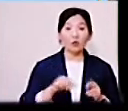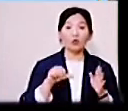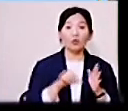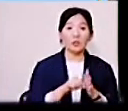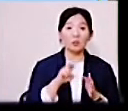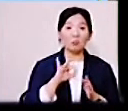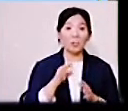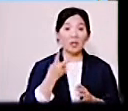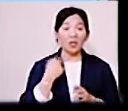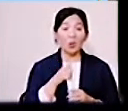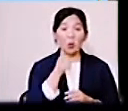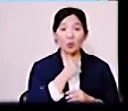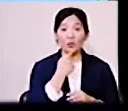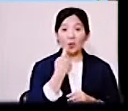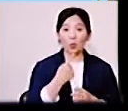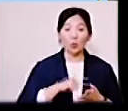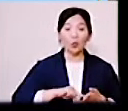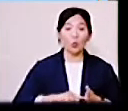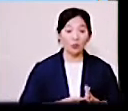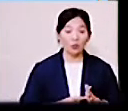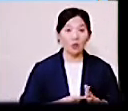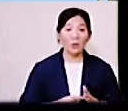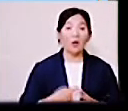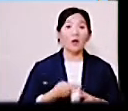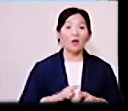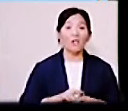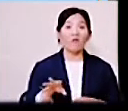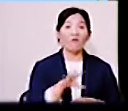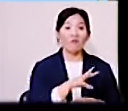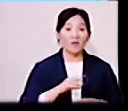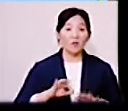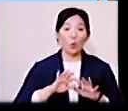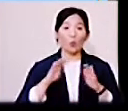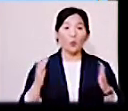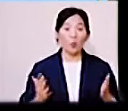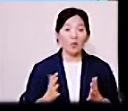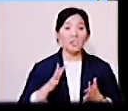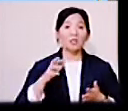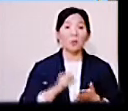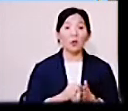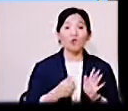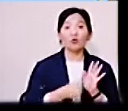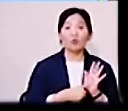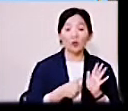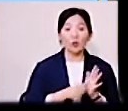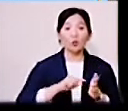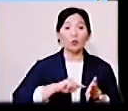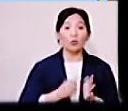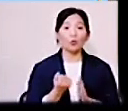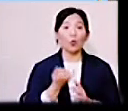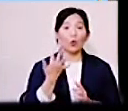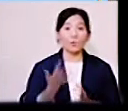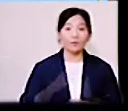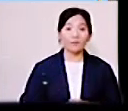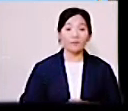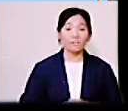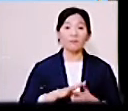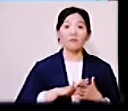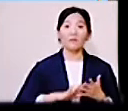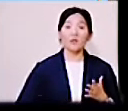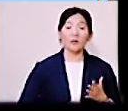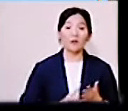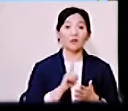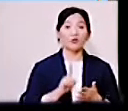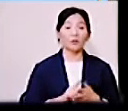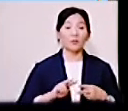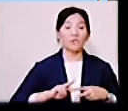для кодирования одной точки. То есть весь объем у нас занимает 6 и умножить на количество точек. Далее мы